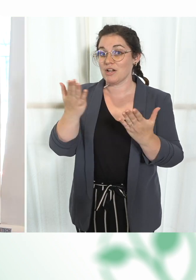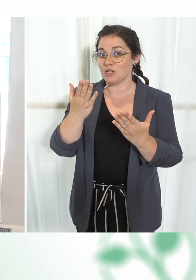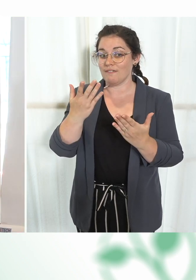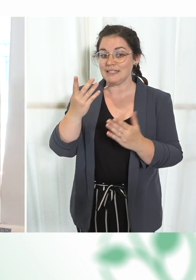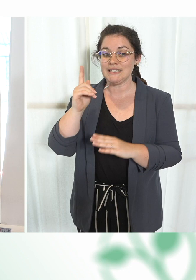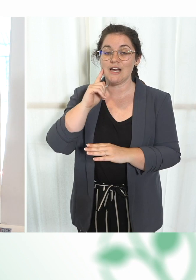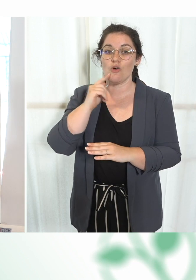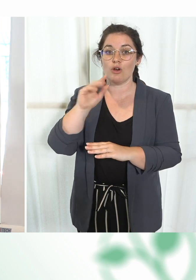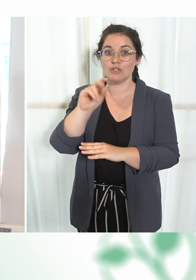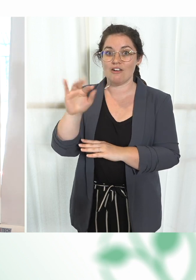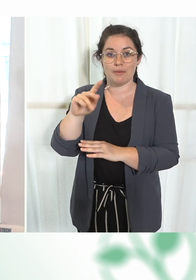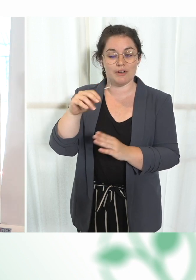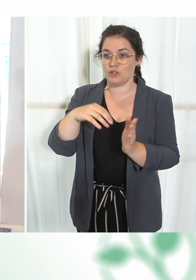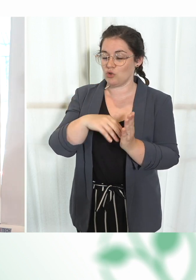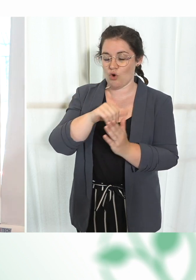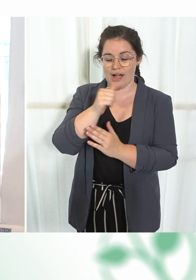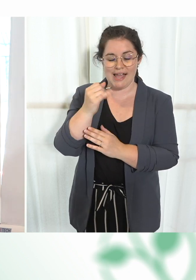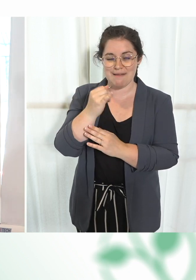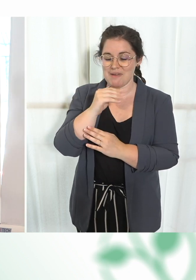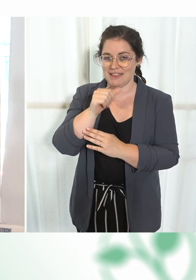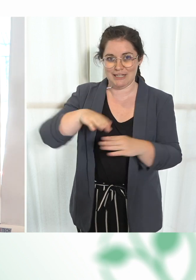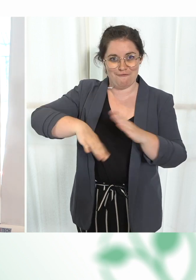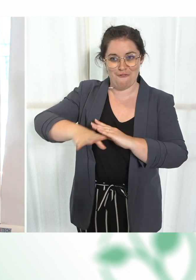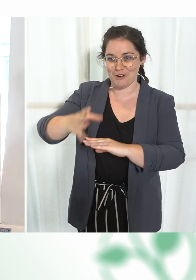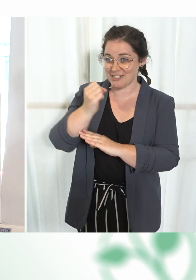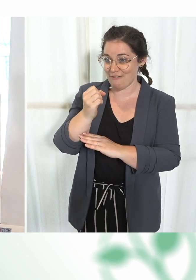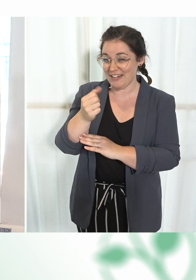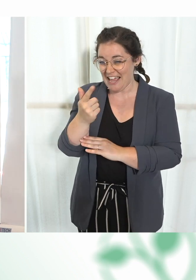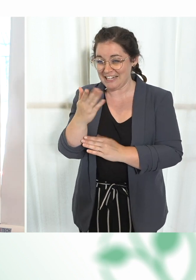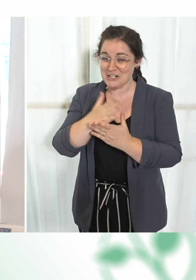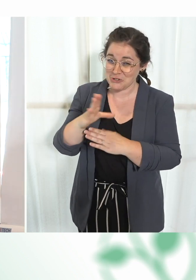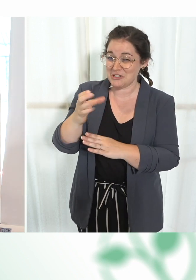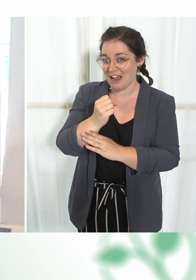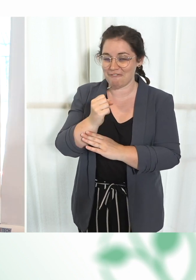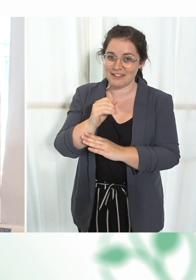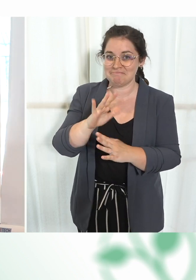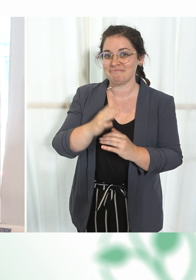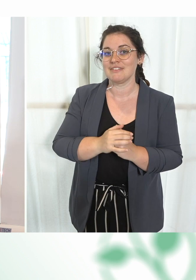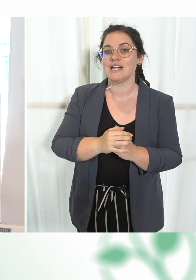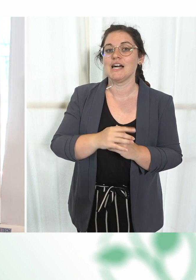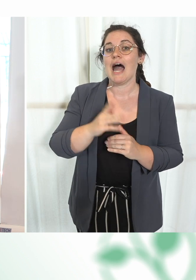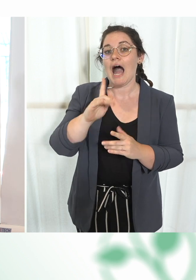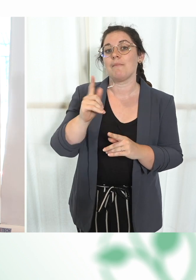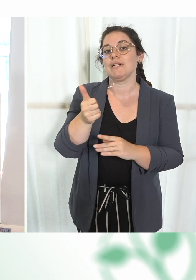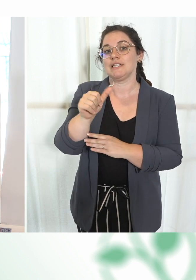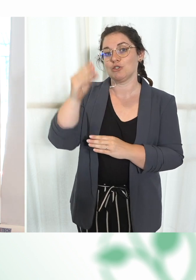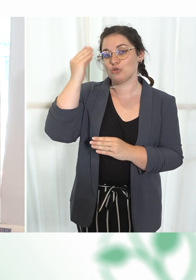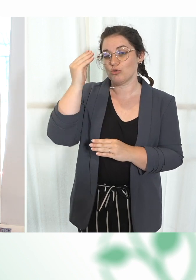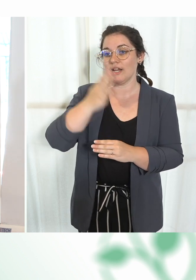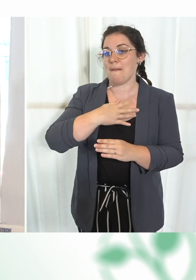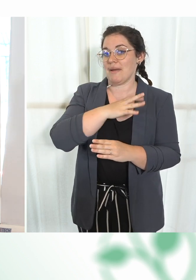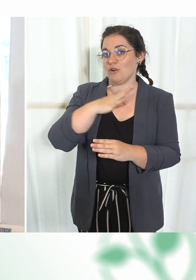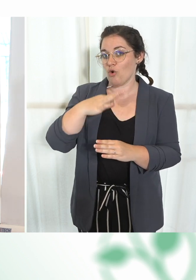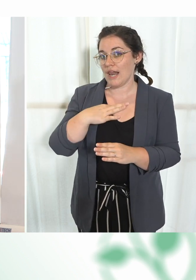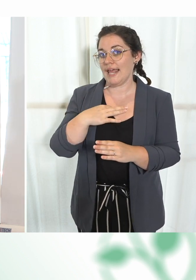Gehörlosenalphabet beherrsche ich immer nicht nur vollständig. Also ein paar schaffe ich schon. Habe aber dazu gelernt, gemeinsam mit meinen